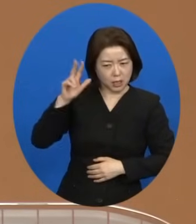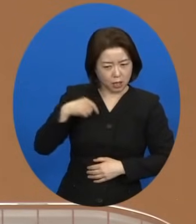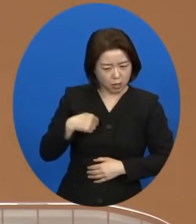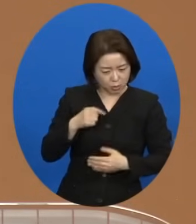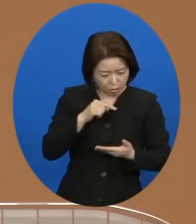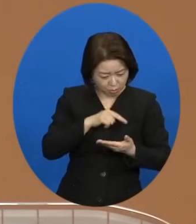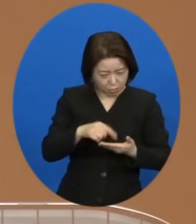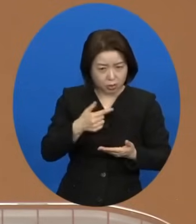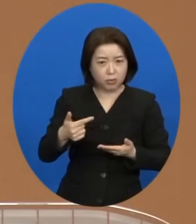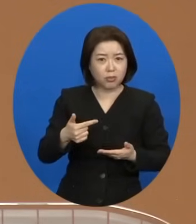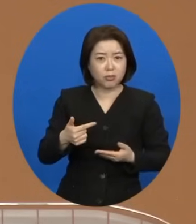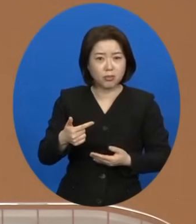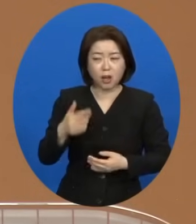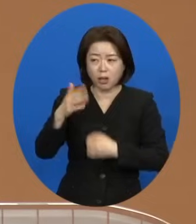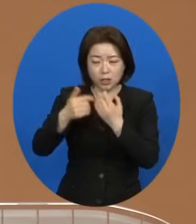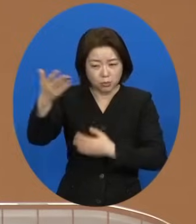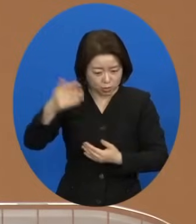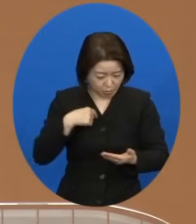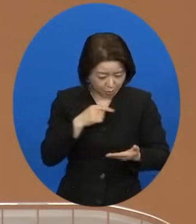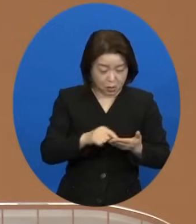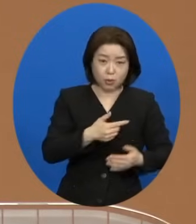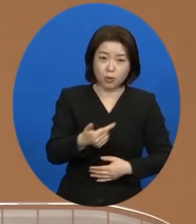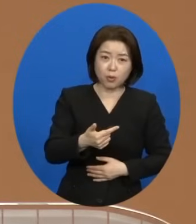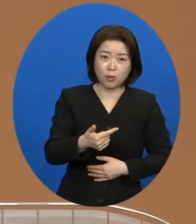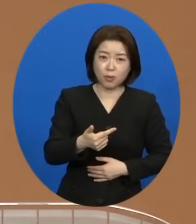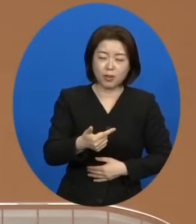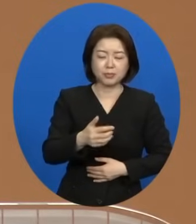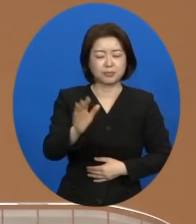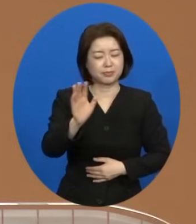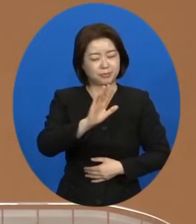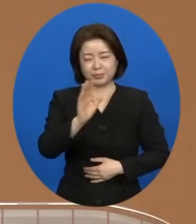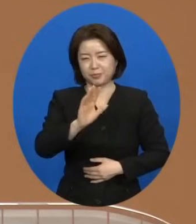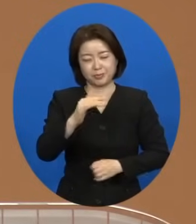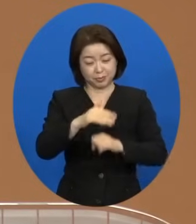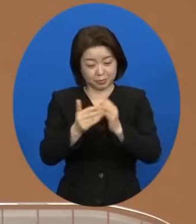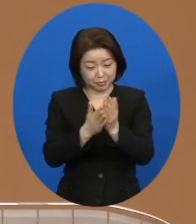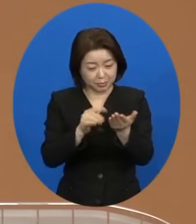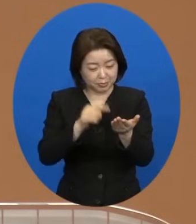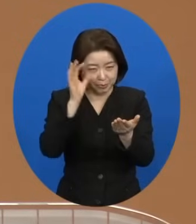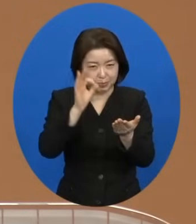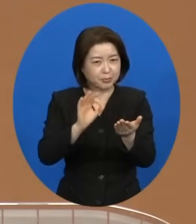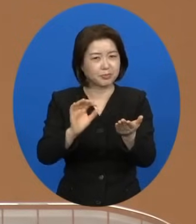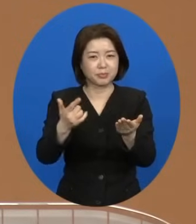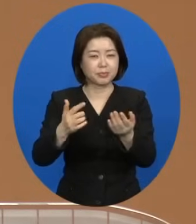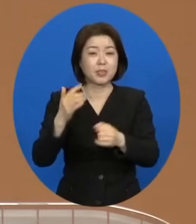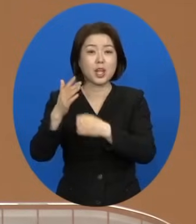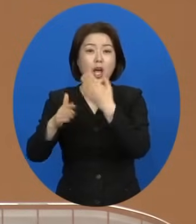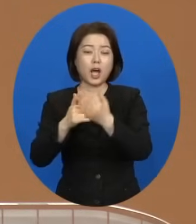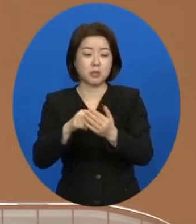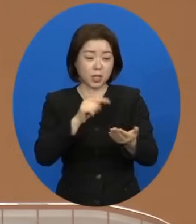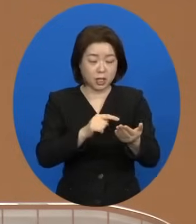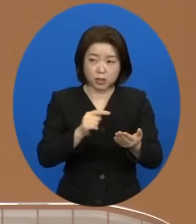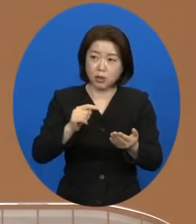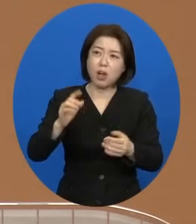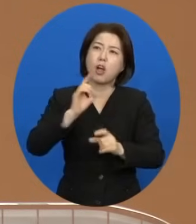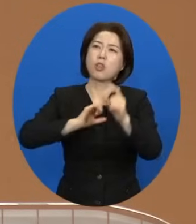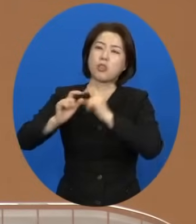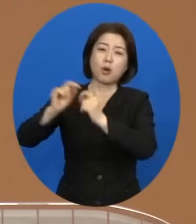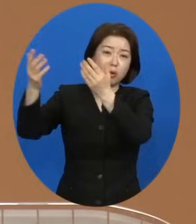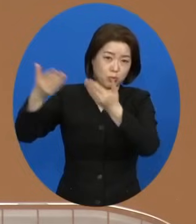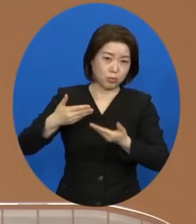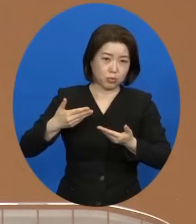큰 것 같아 그러나 오늘 본문에 의하면 그렇지 않아요 하나님은 우리에게 그 전부를 주셨어요 하나님의